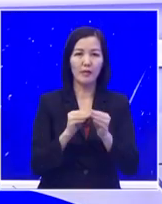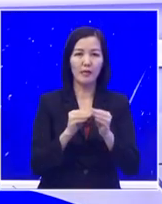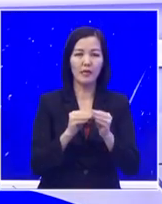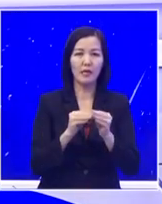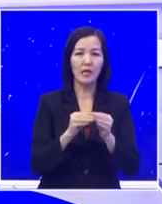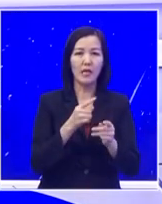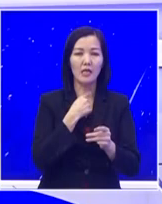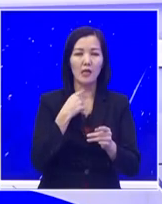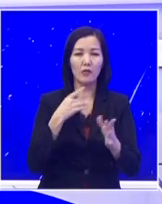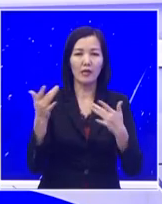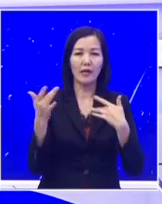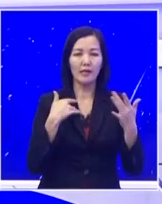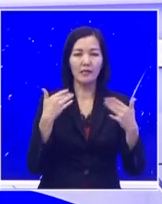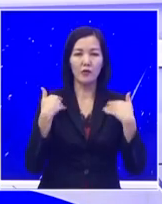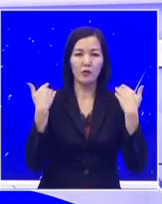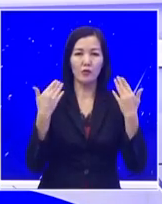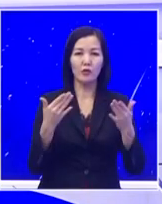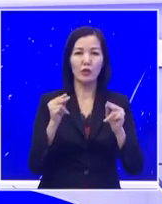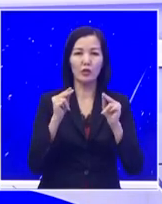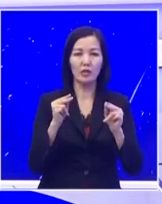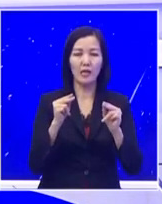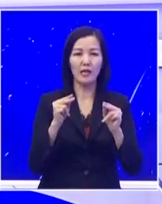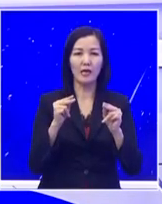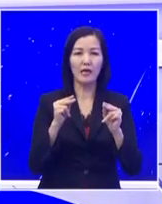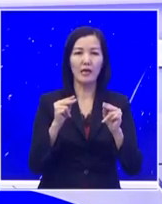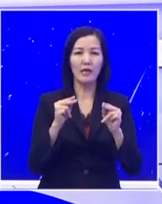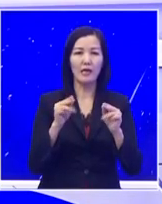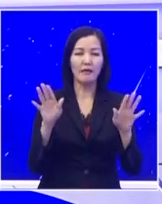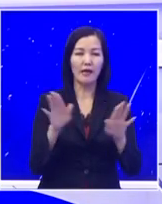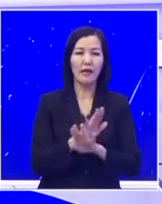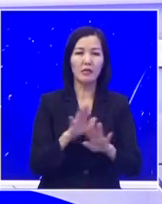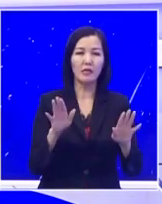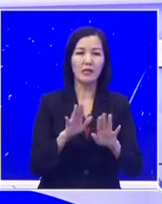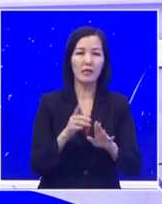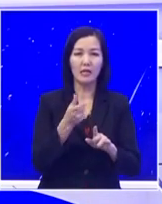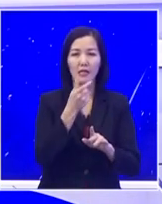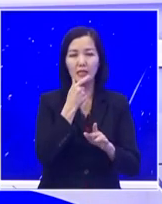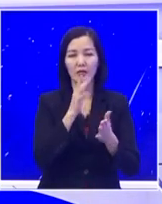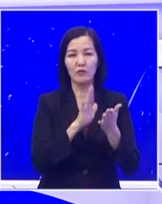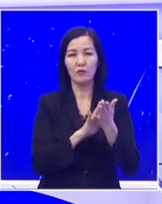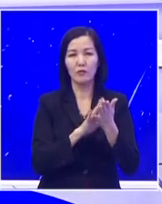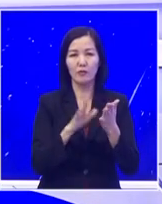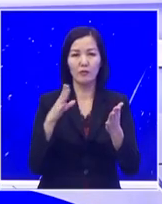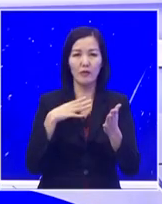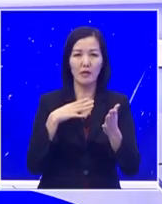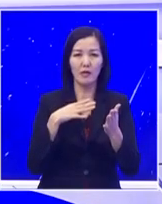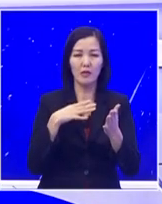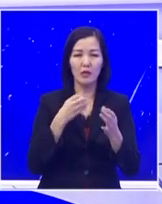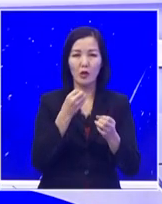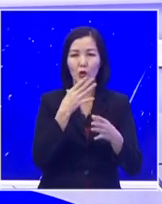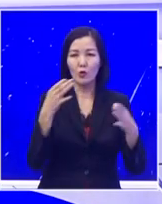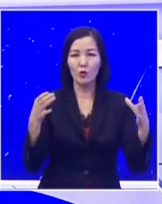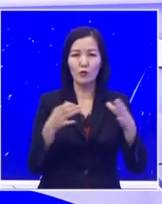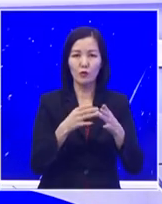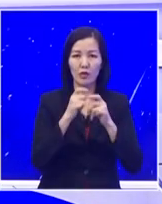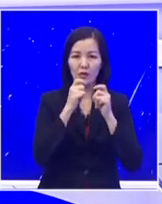жұп Талдықорғанда концерт берді. Шынайы талант иелеріне тыңдарман қошеметі ерен болды. Ерлі зайыпты әншілер құшақ-құшақ гүл астында қалды,